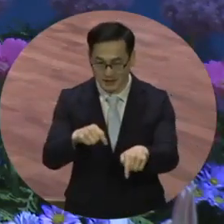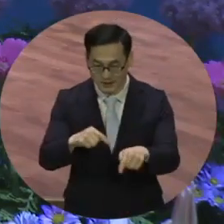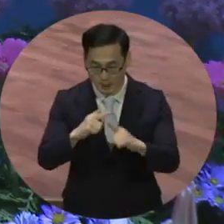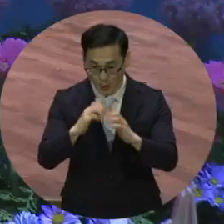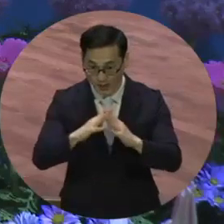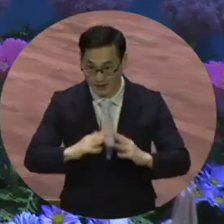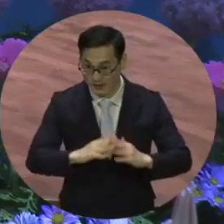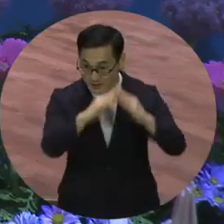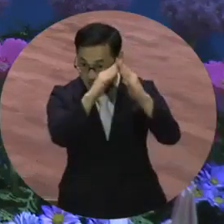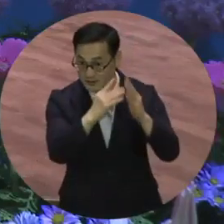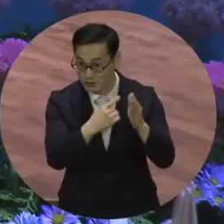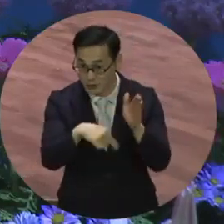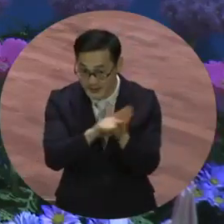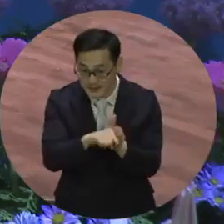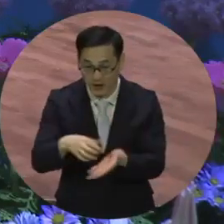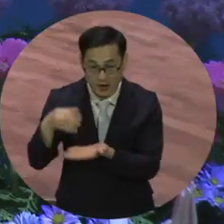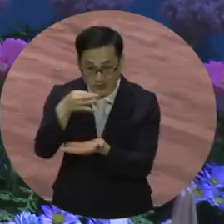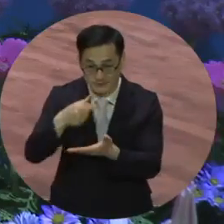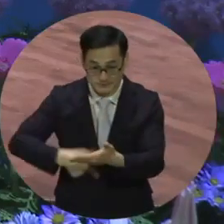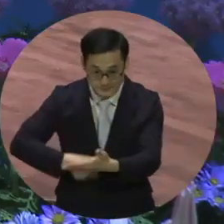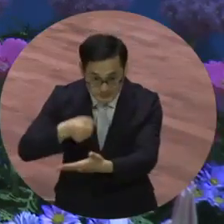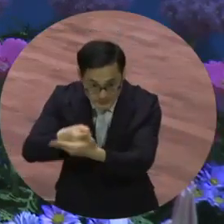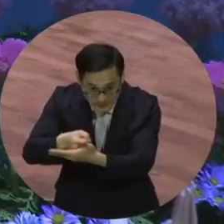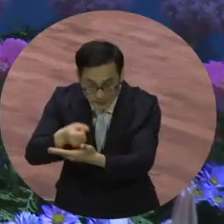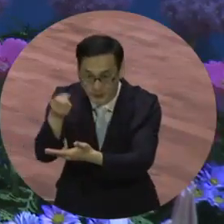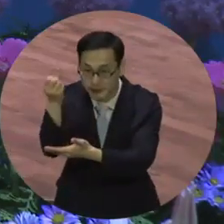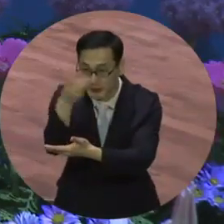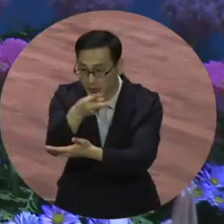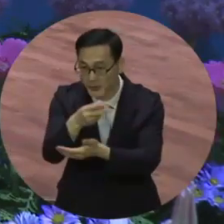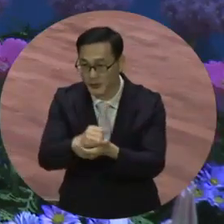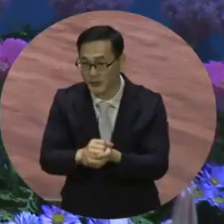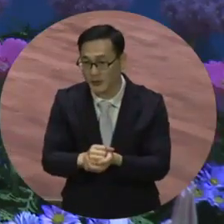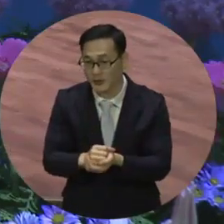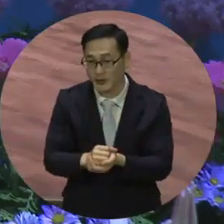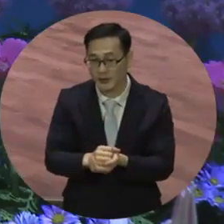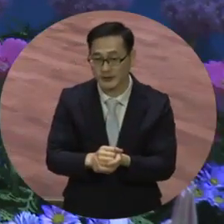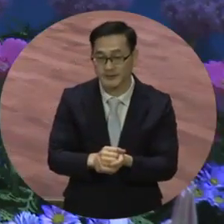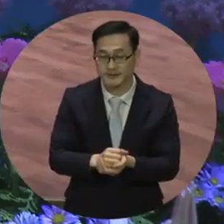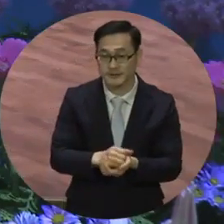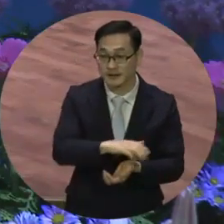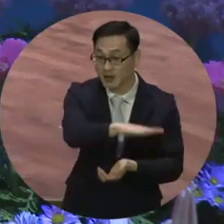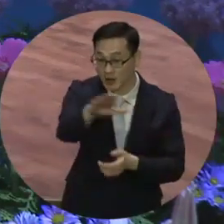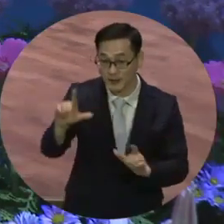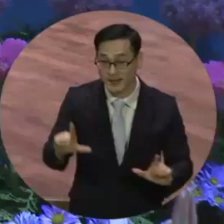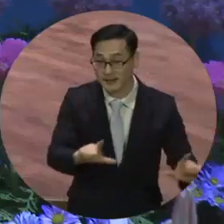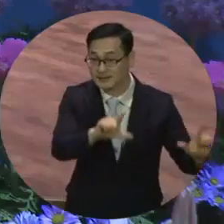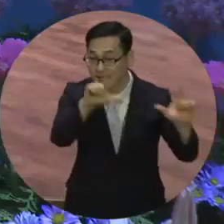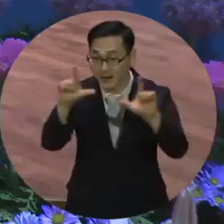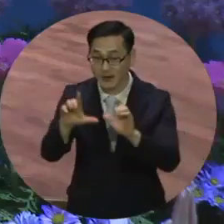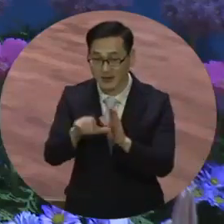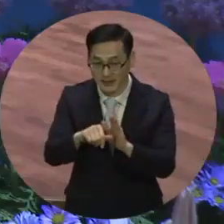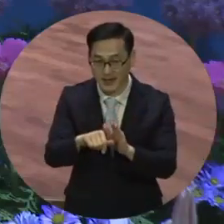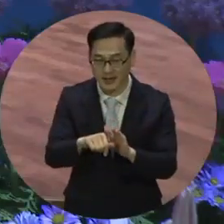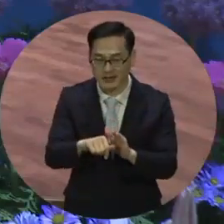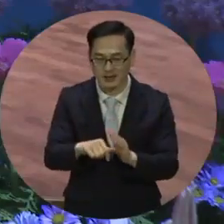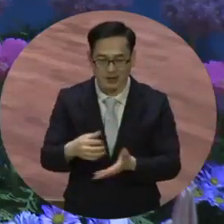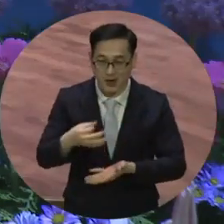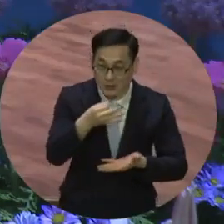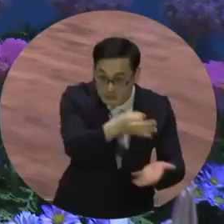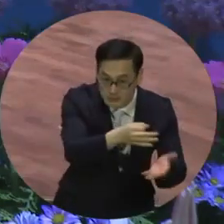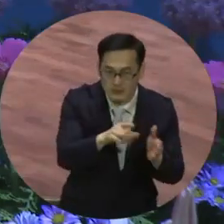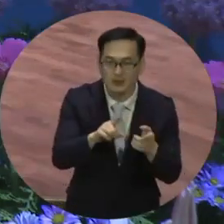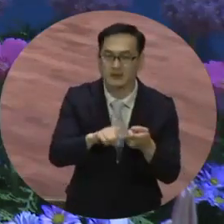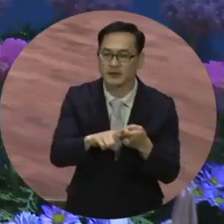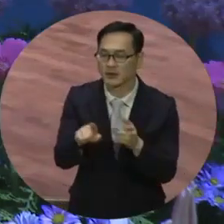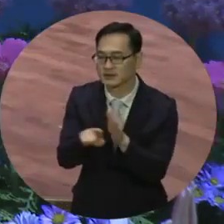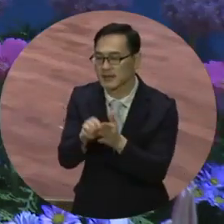이 서밋 헌금 작전뿐만 아니라 여러분이 삶 속에서 일평생 고백이 되길 바랍니다. 이 신앙